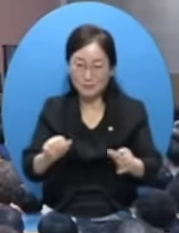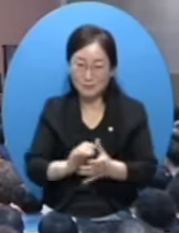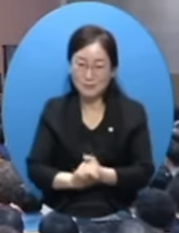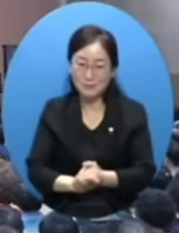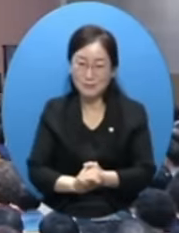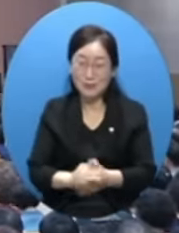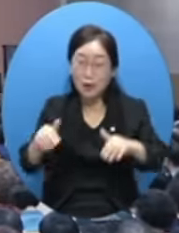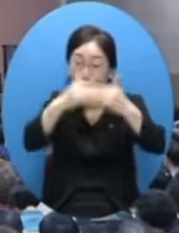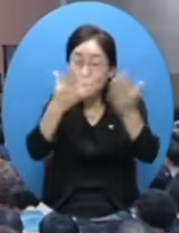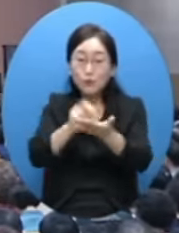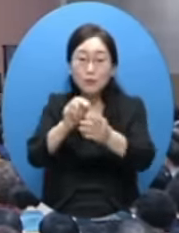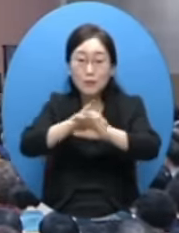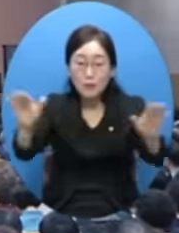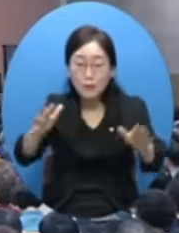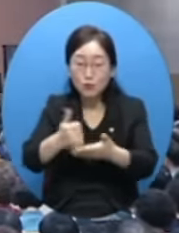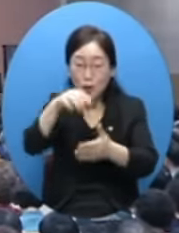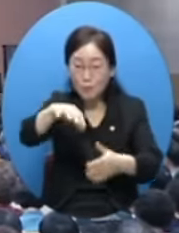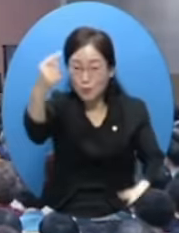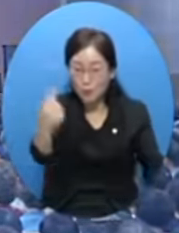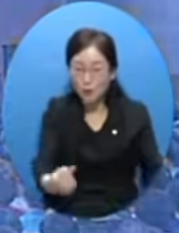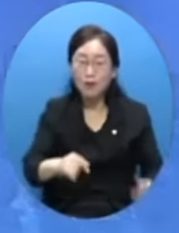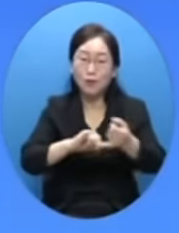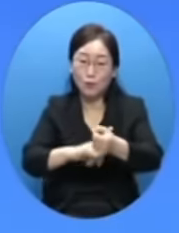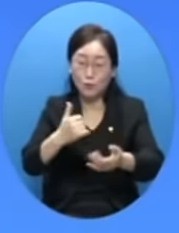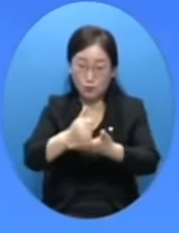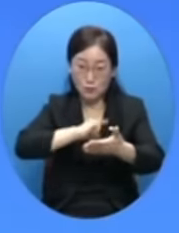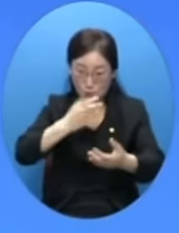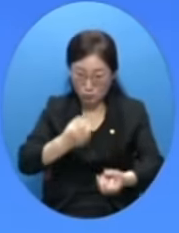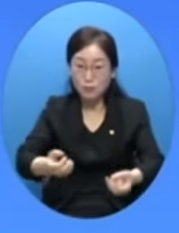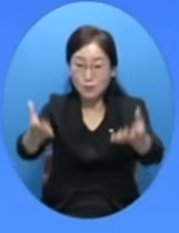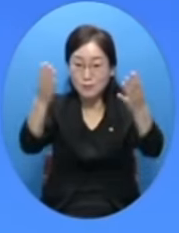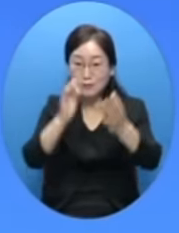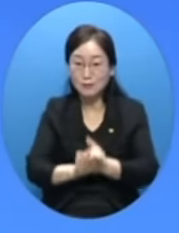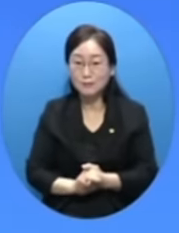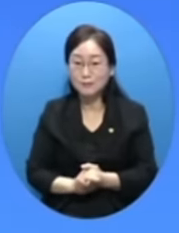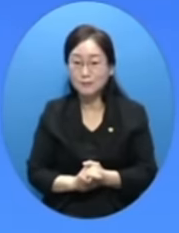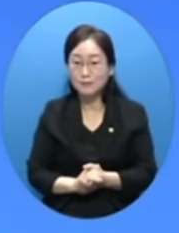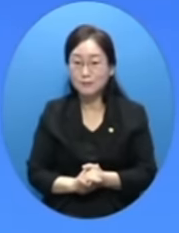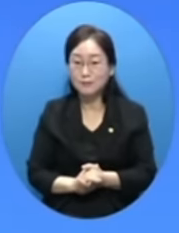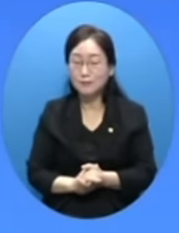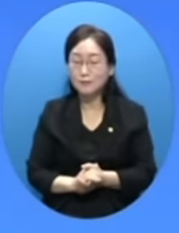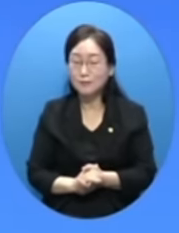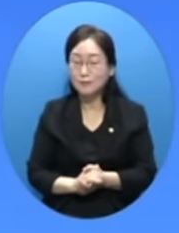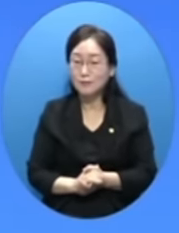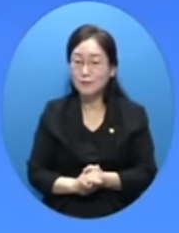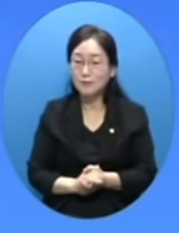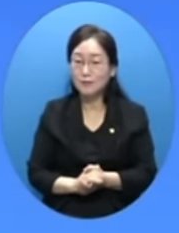모든 문제를 해결해 주신 주 앞에 나가는 여러분 모두가 되기를 주님으로 축원합니다.